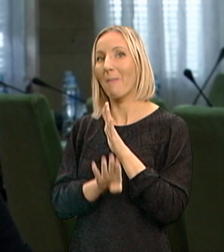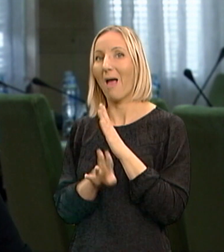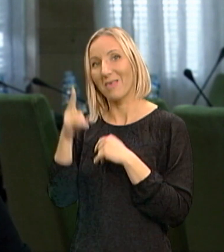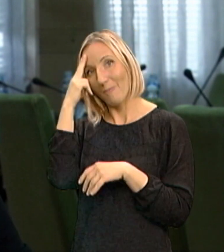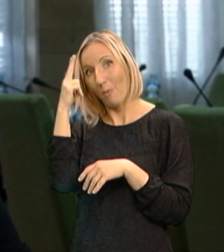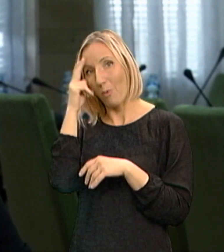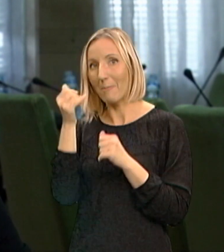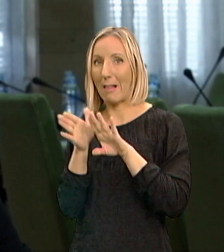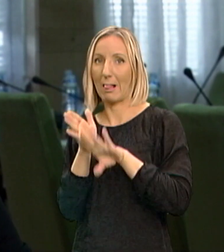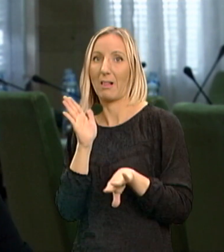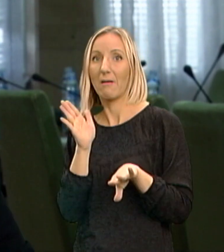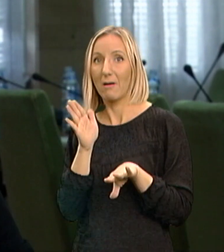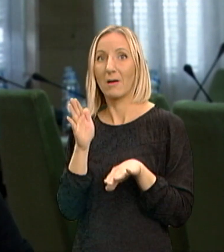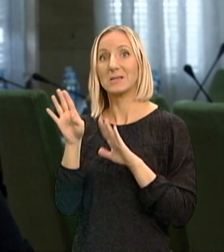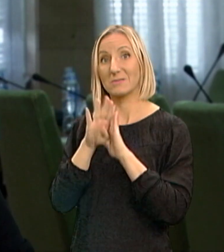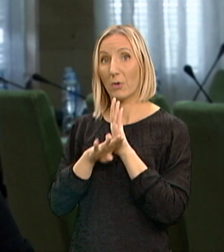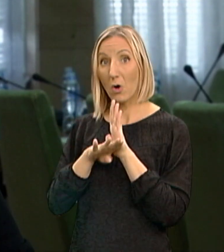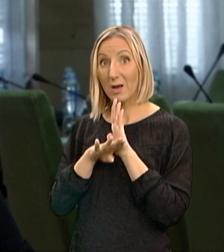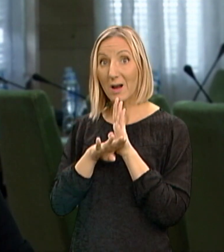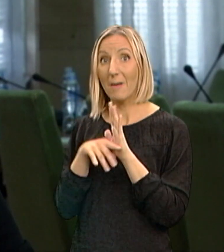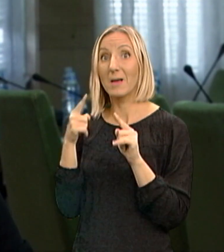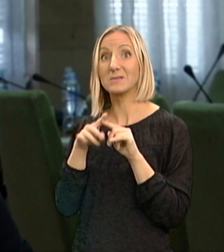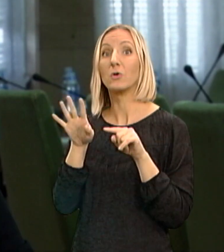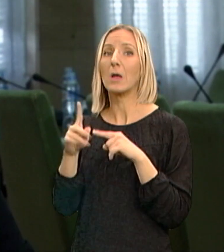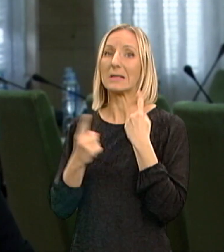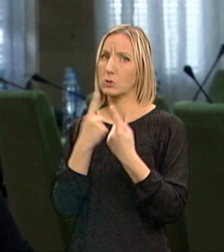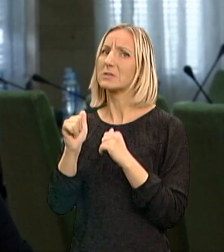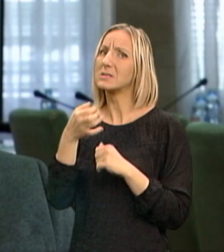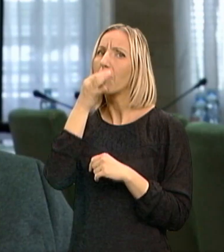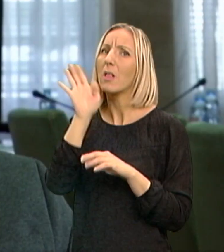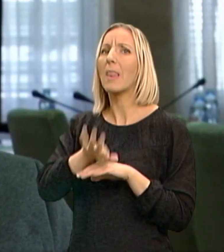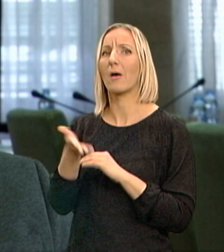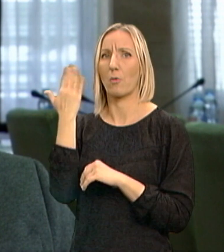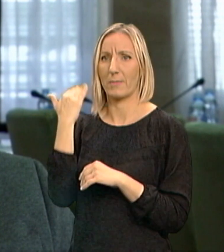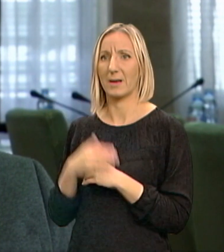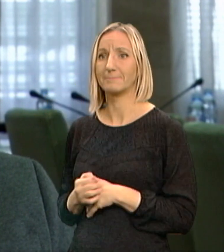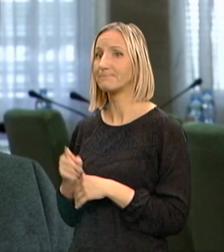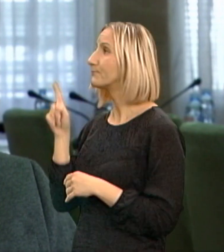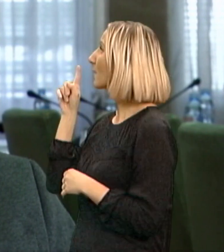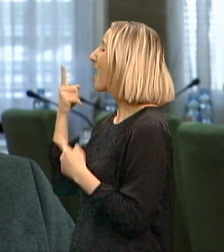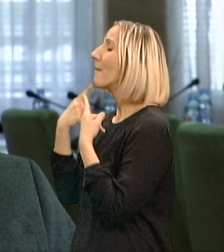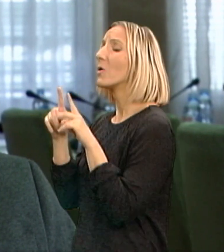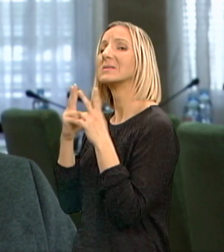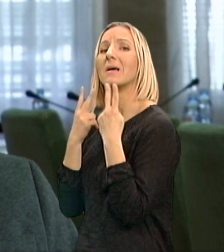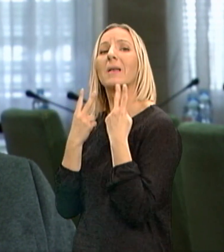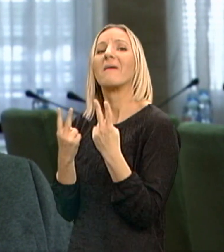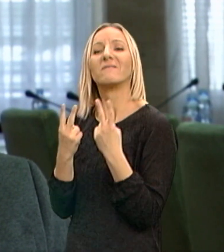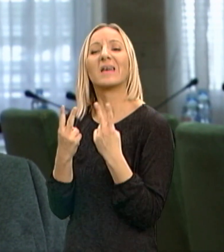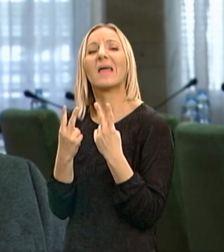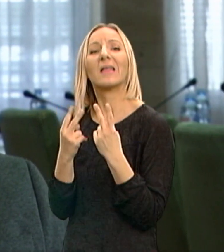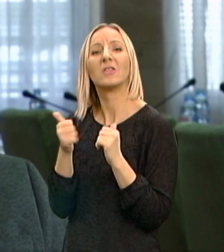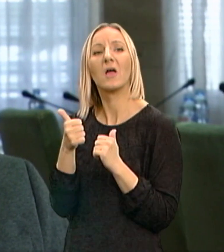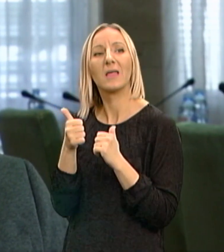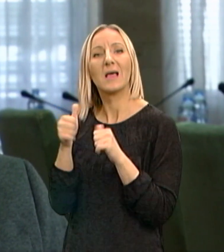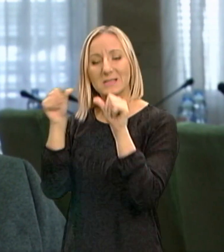iz programa, iako je i u tom smislu situacija negde bolja nego ranije. Kao posebno vrednu, naveo bih format koji je korišćen